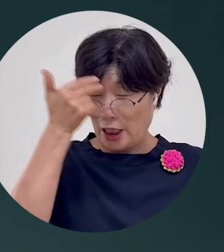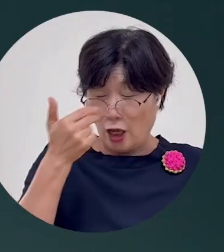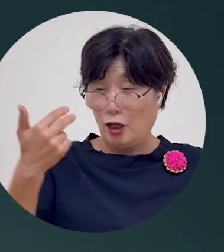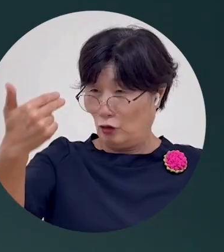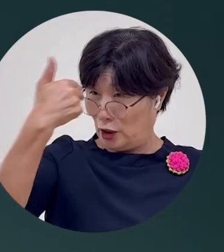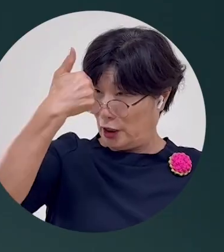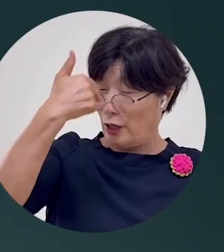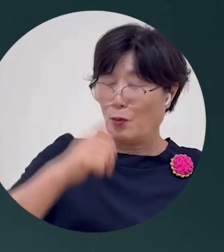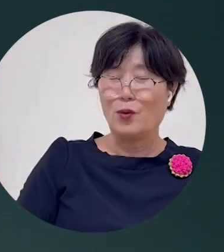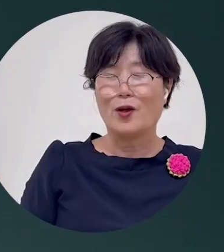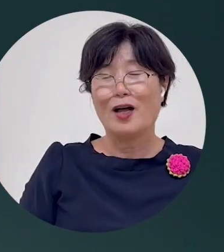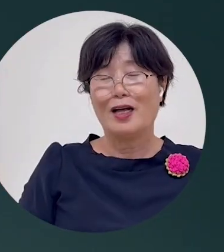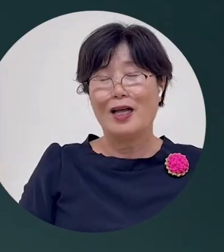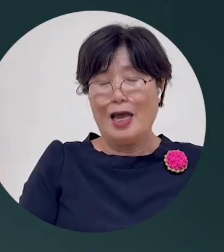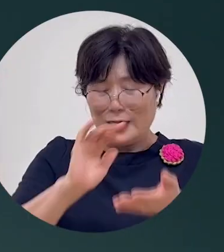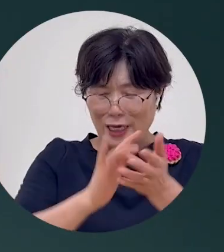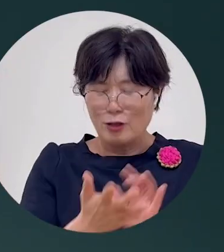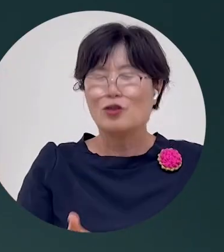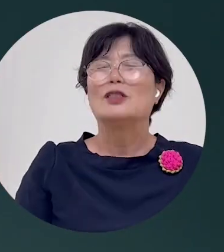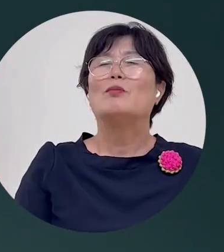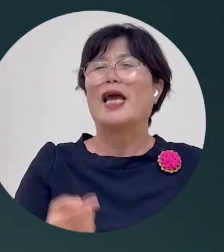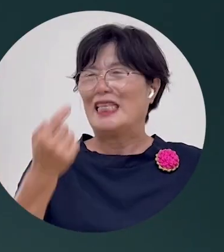따라서 합시다. 예수님의 시선은